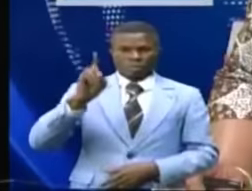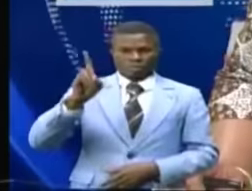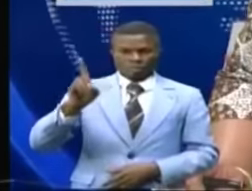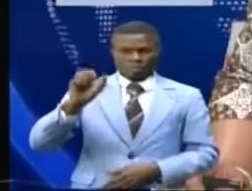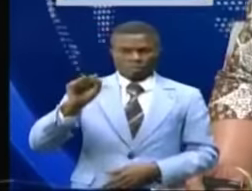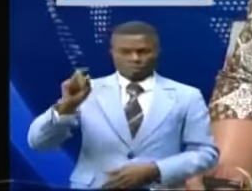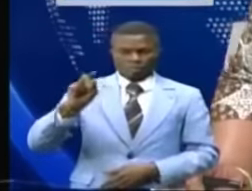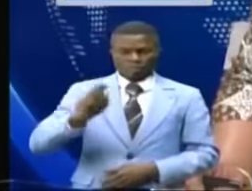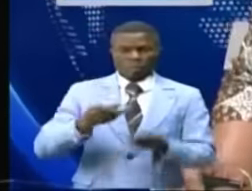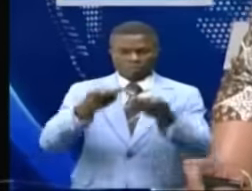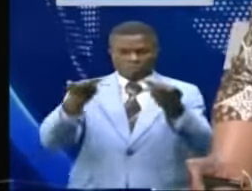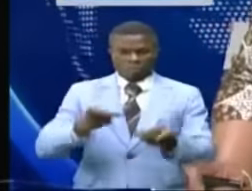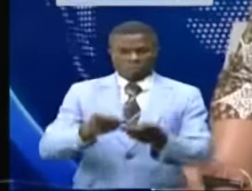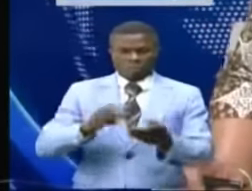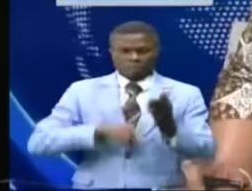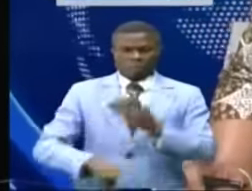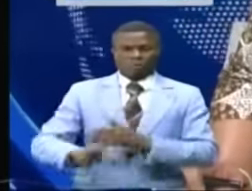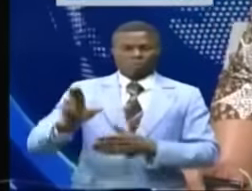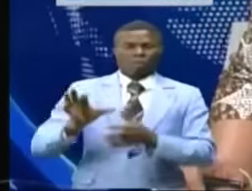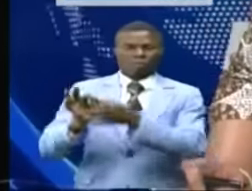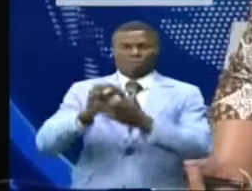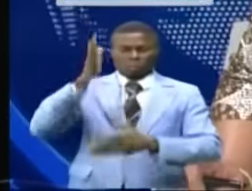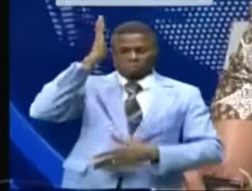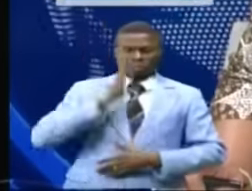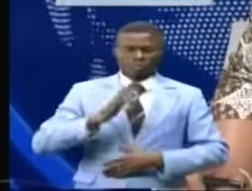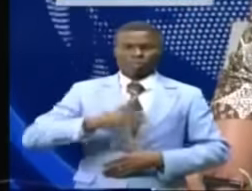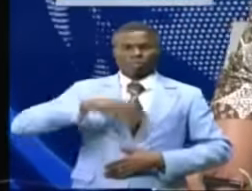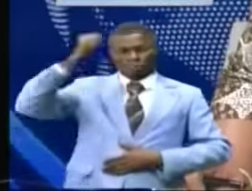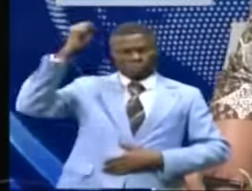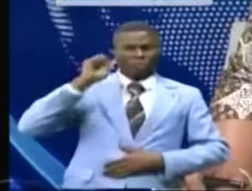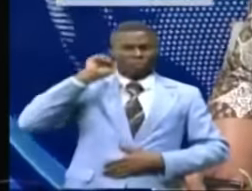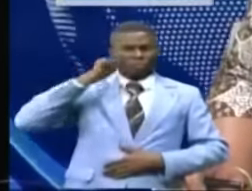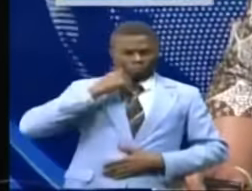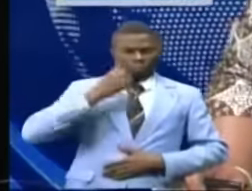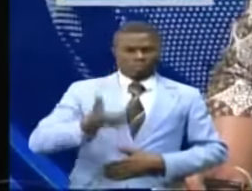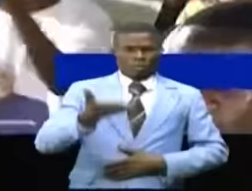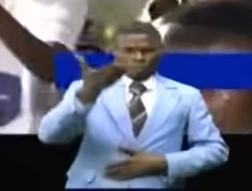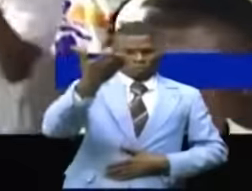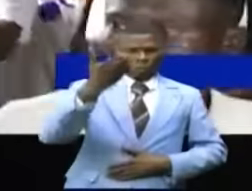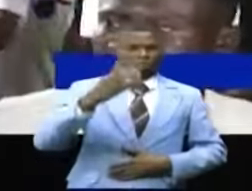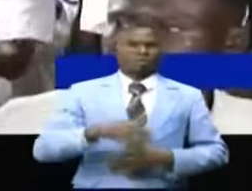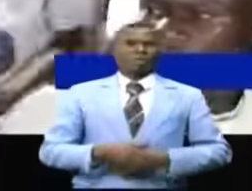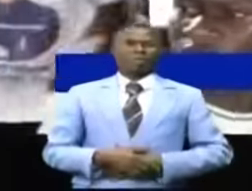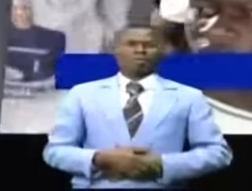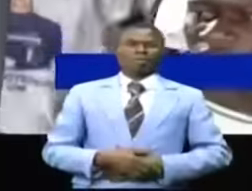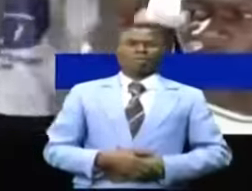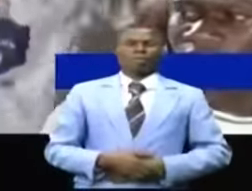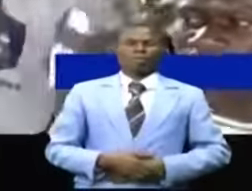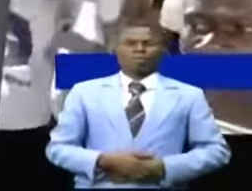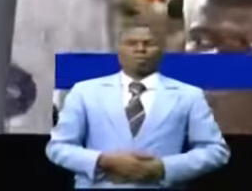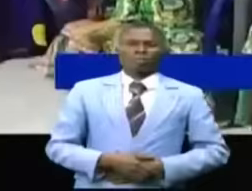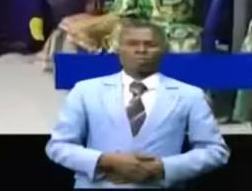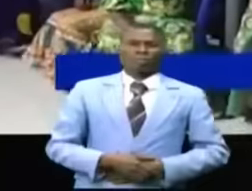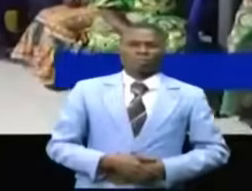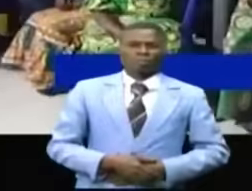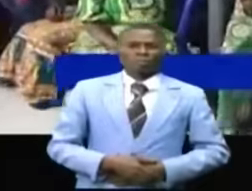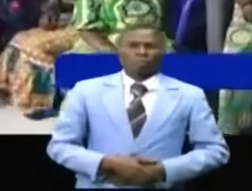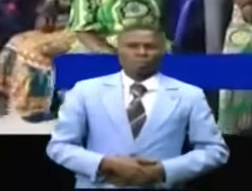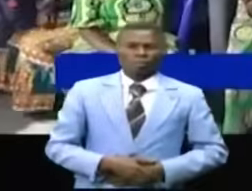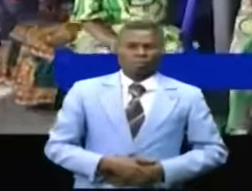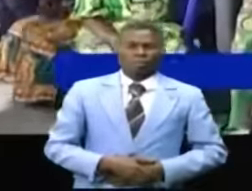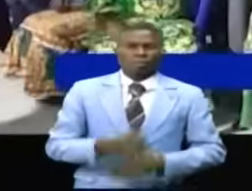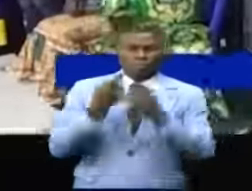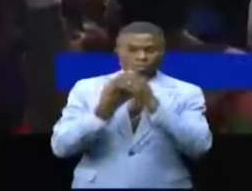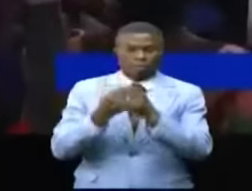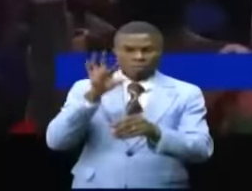champ de bataille pour que l'Union sacrée s'en sort au la main. Edith Chala. Lentement mais sûrement, le train des